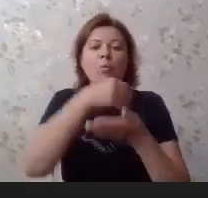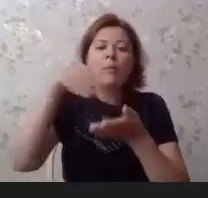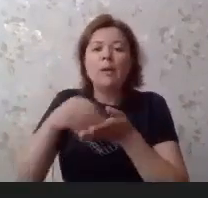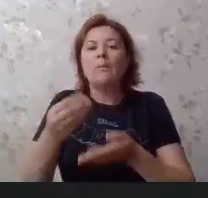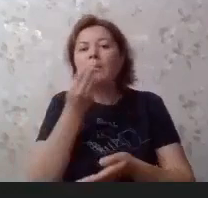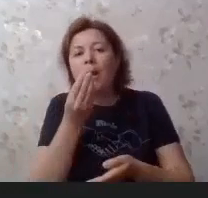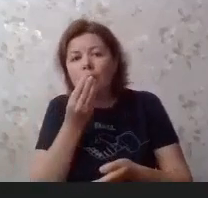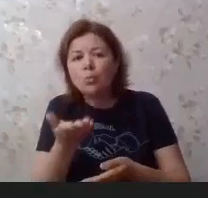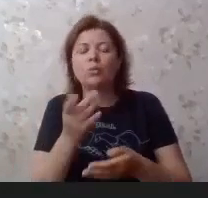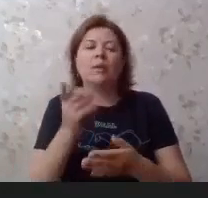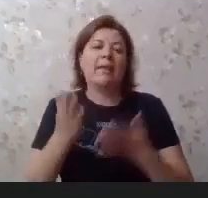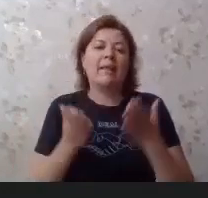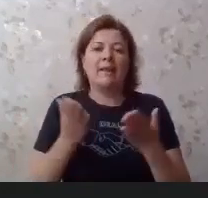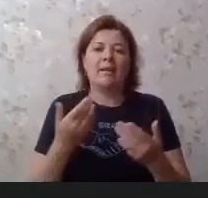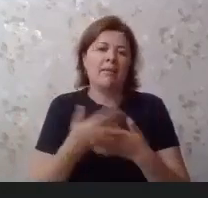даже какие-то